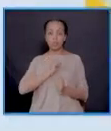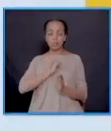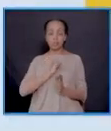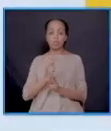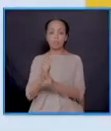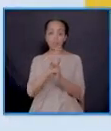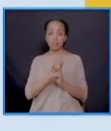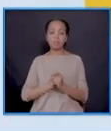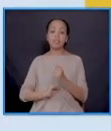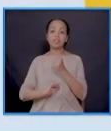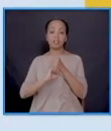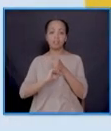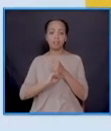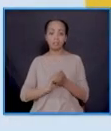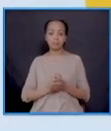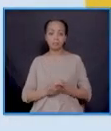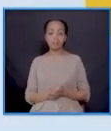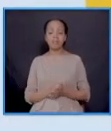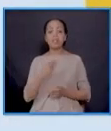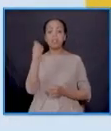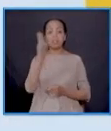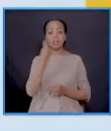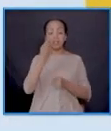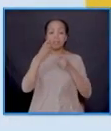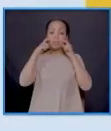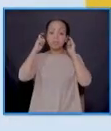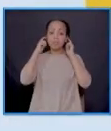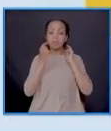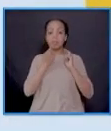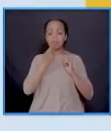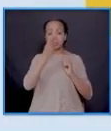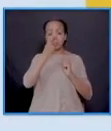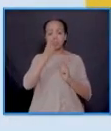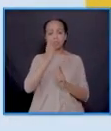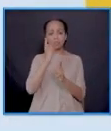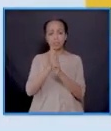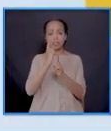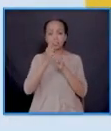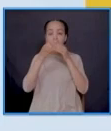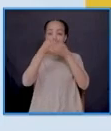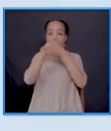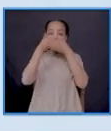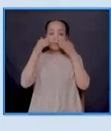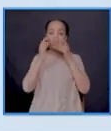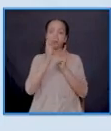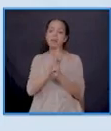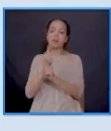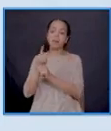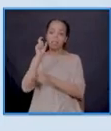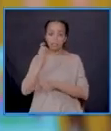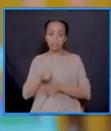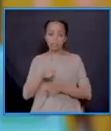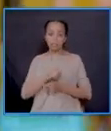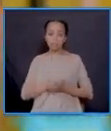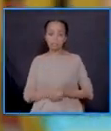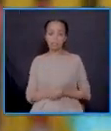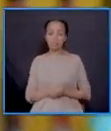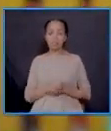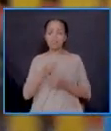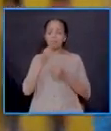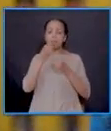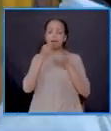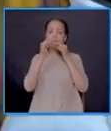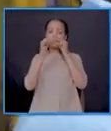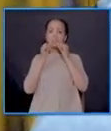ራስን ለመጠበቅ ያግዛል። የምንጠቀመው ጭንብል አፍና አፍንጫችንን በሚገባ መሸፈኑን ማረጋገጥ ይገባል። በአገጭ ላይ